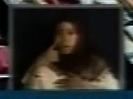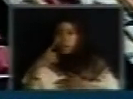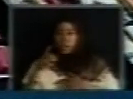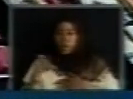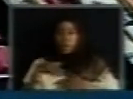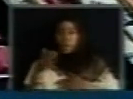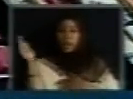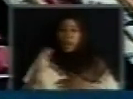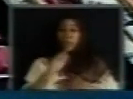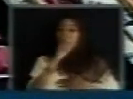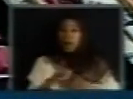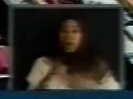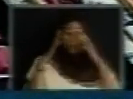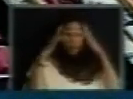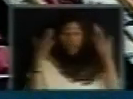Kwa hiyo ndugu zangu,